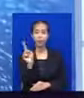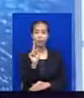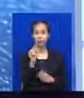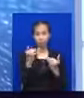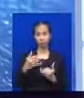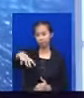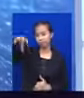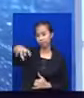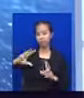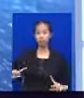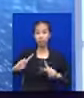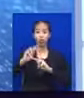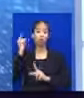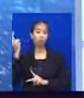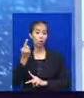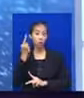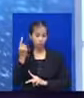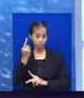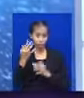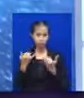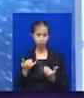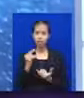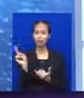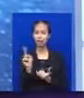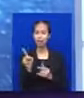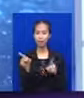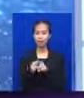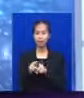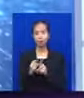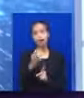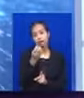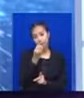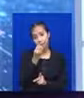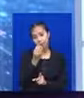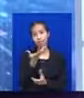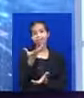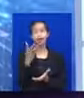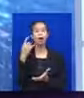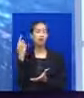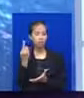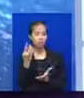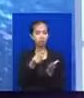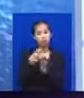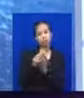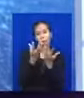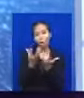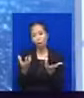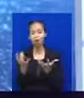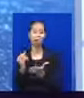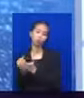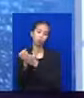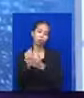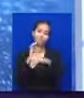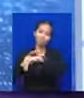ก็ได้ร่วมกับพันธมิตรด้านดิจิตอลนะคะมอบสิทธิพิเศษทั้งกินดื่มเที่ยวช้อปปิ้งนะคะกระตุ้นการใช้จ่าย